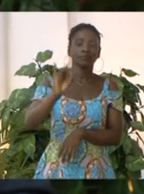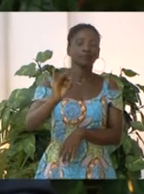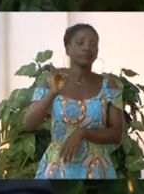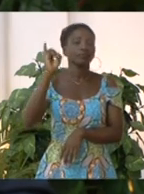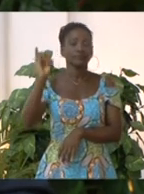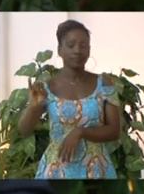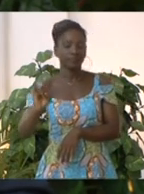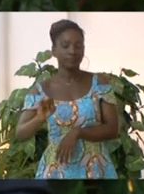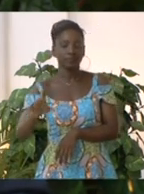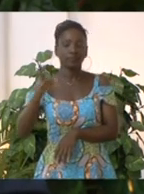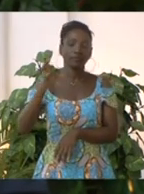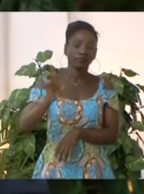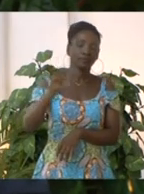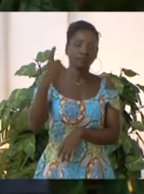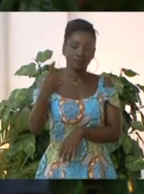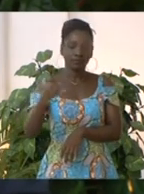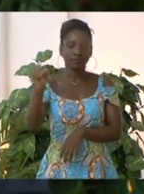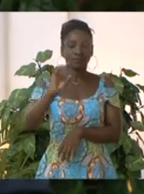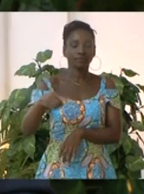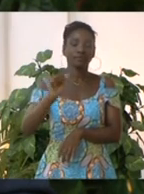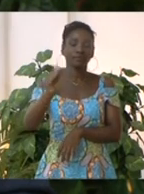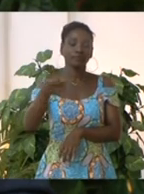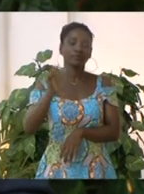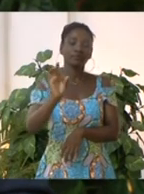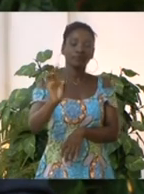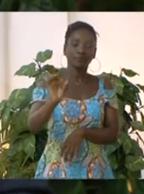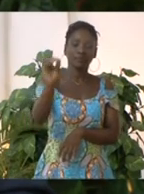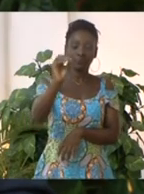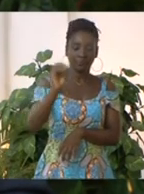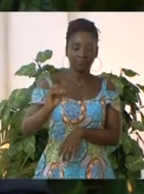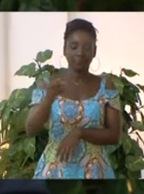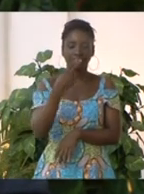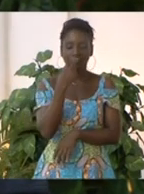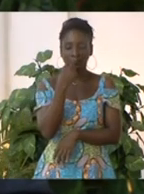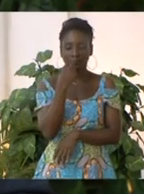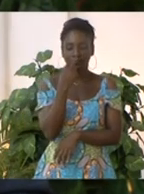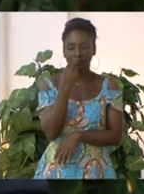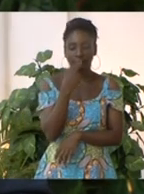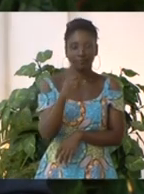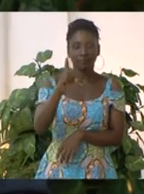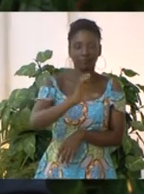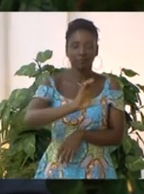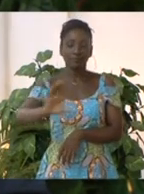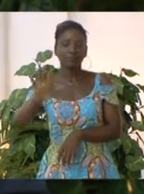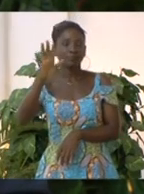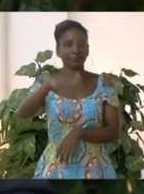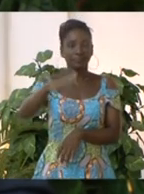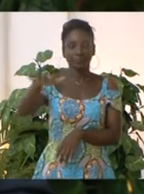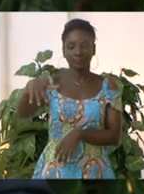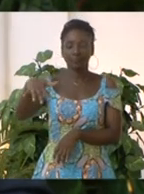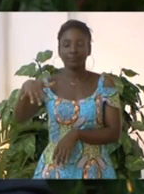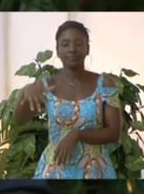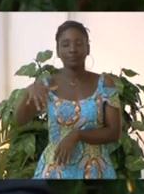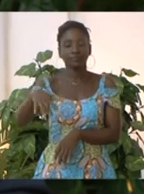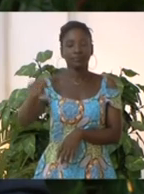71, soit 0,18%. Bédier Conan Aimé Henri, 155,